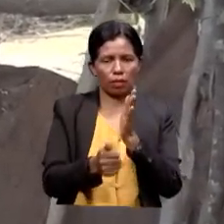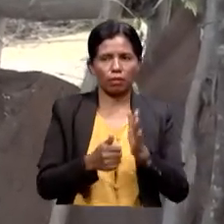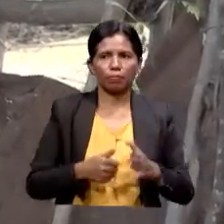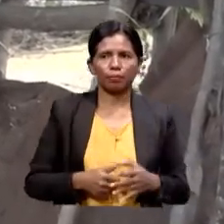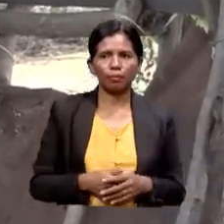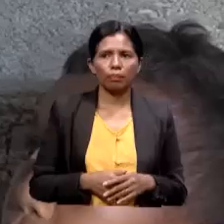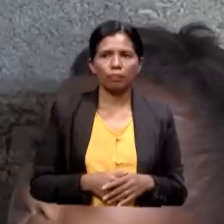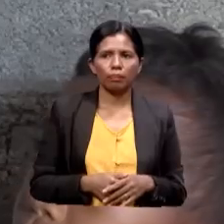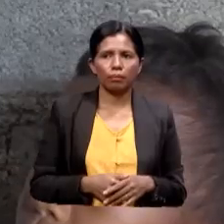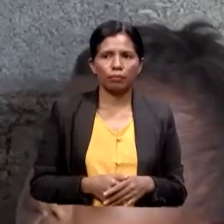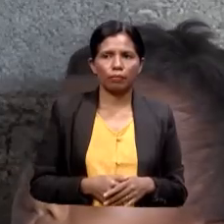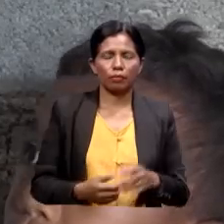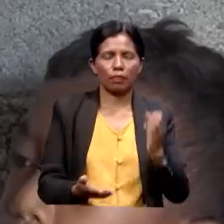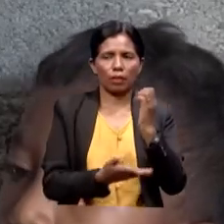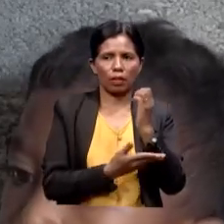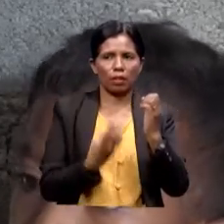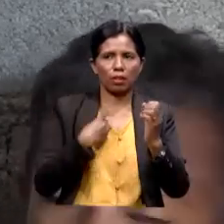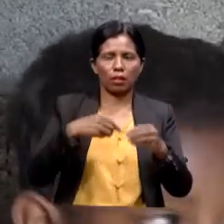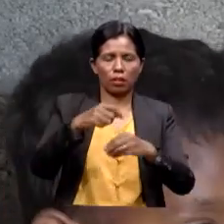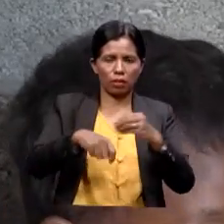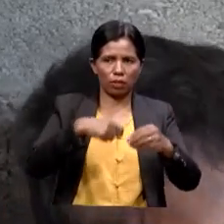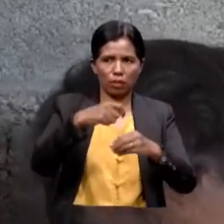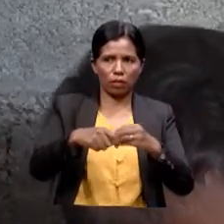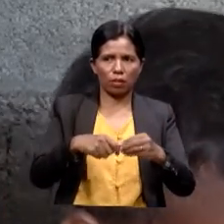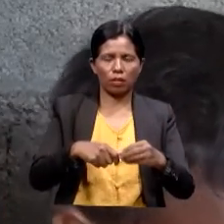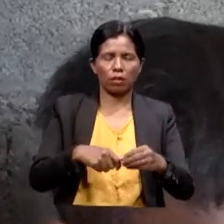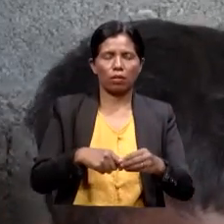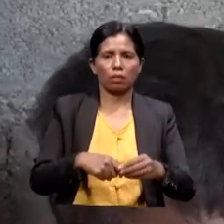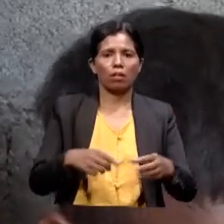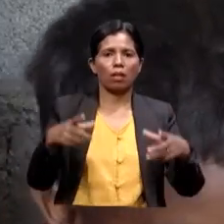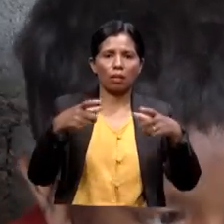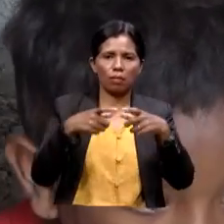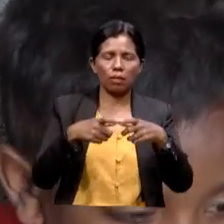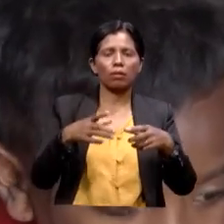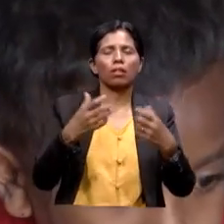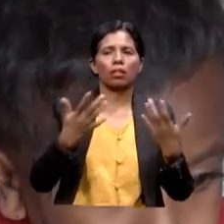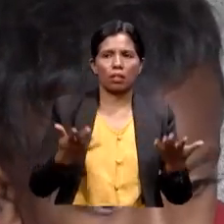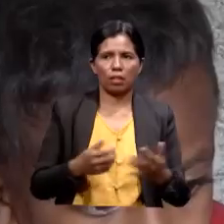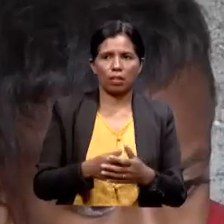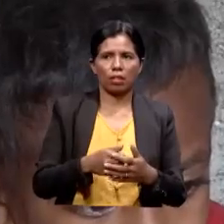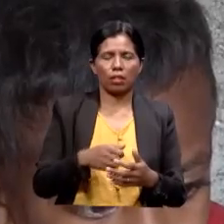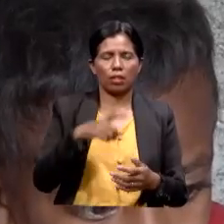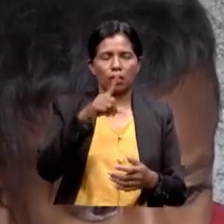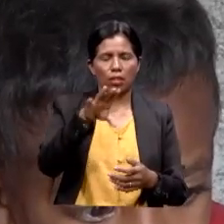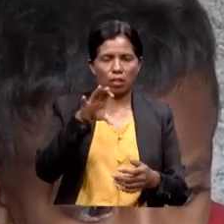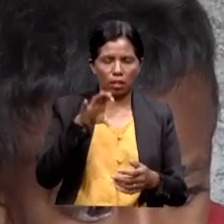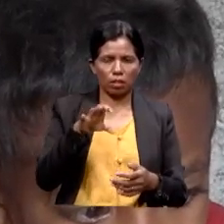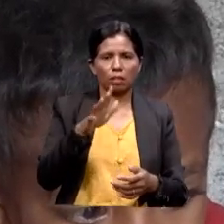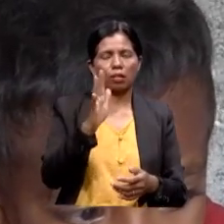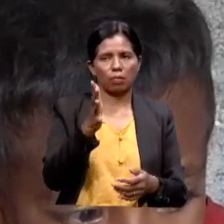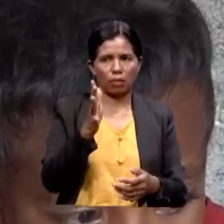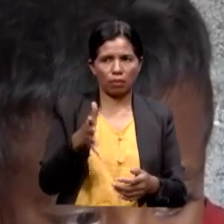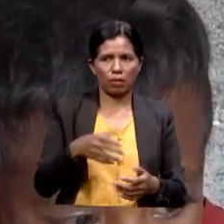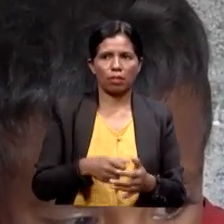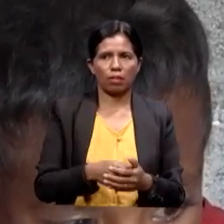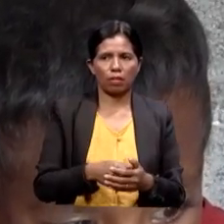ya, ita tawono kumpul bita putu ne, to putun hira. Atu sida, ka lima nolo ka holawan